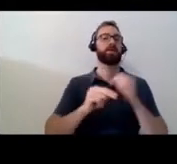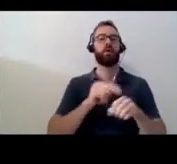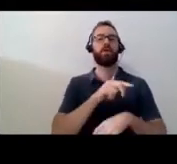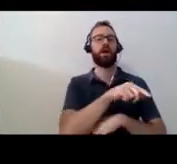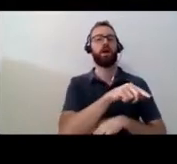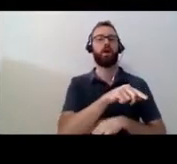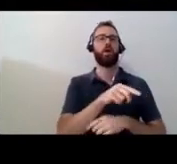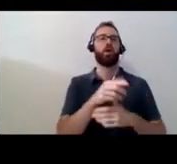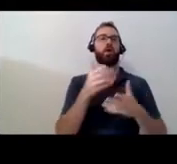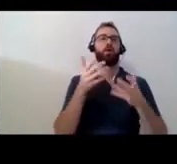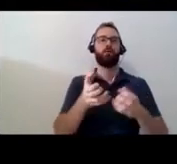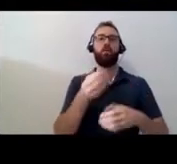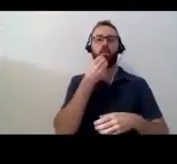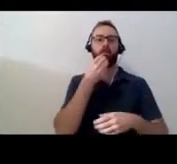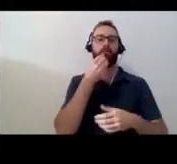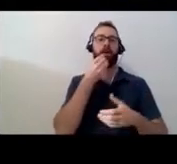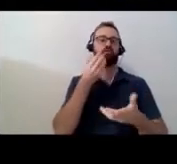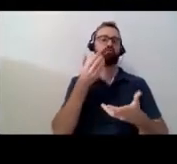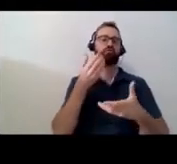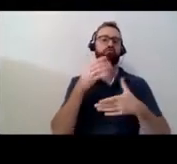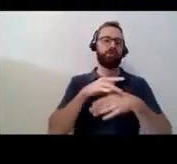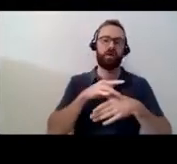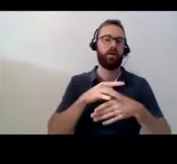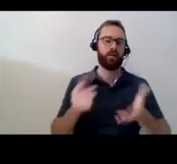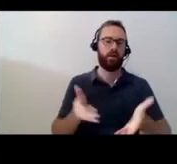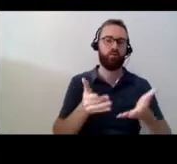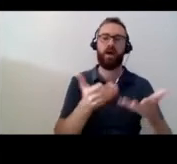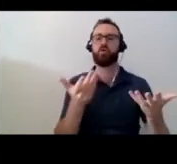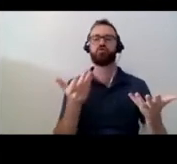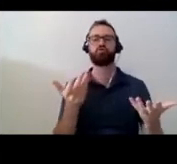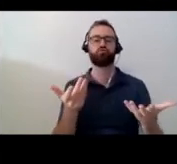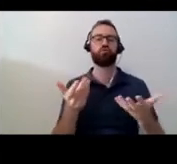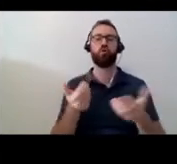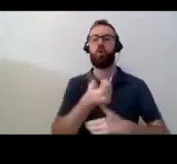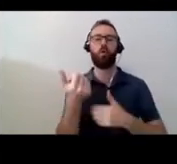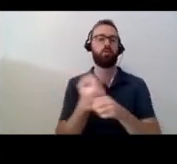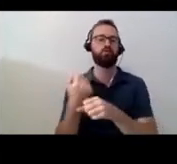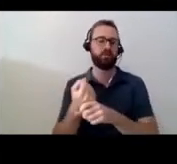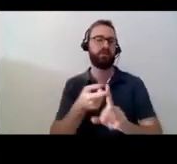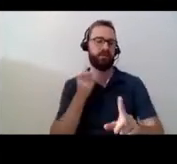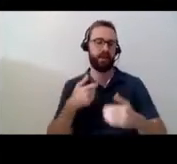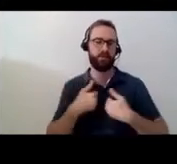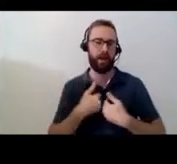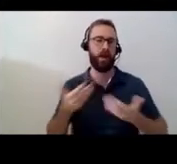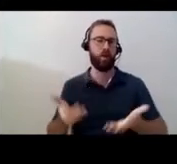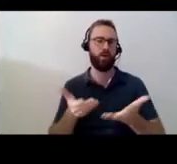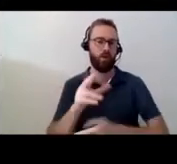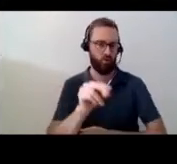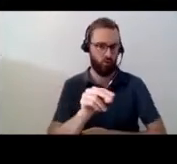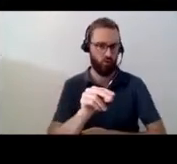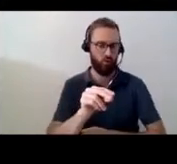la consommation de viande, ou la consommation de d'autres produits animaliers. Par